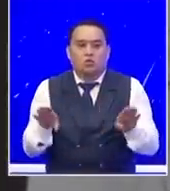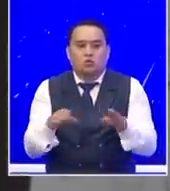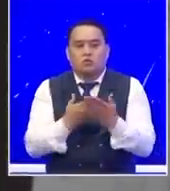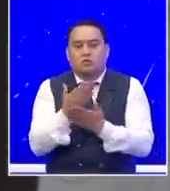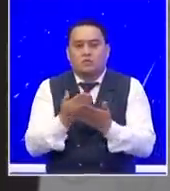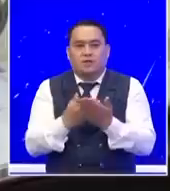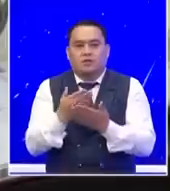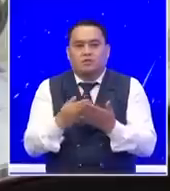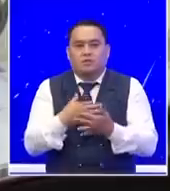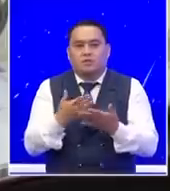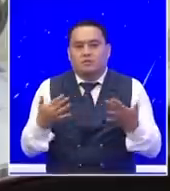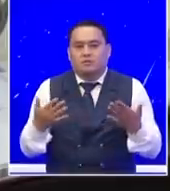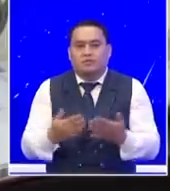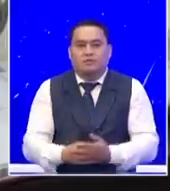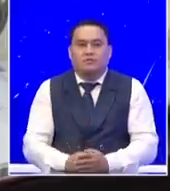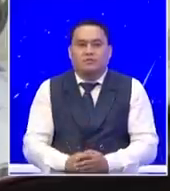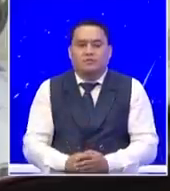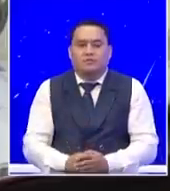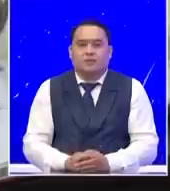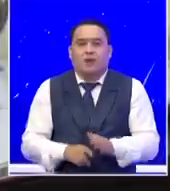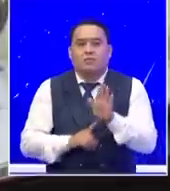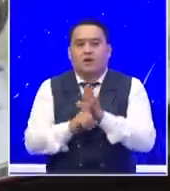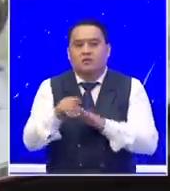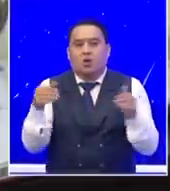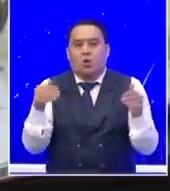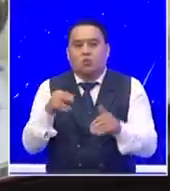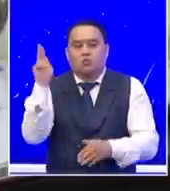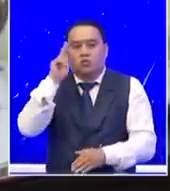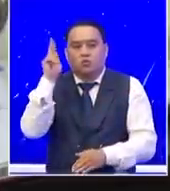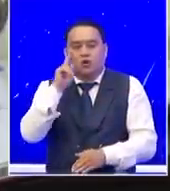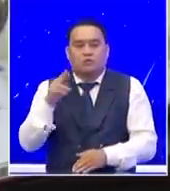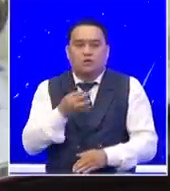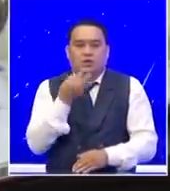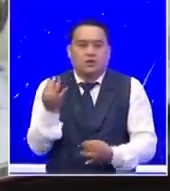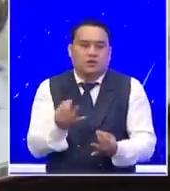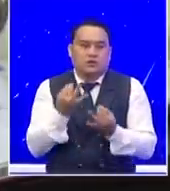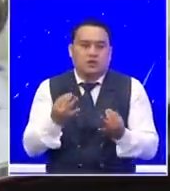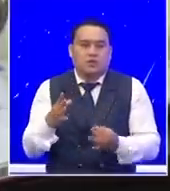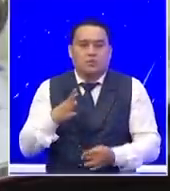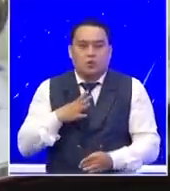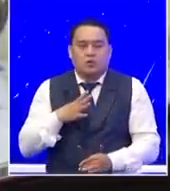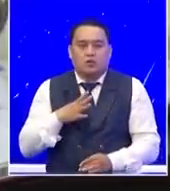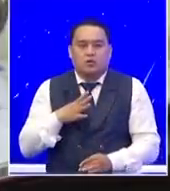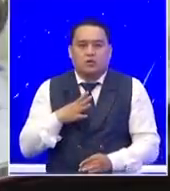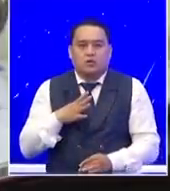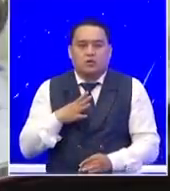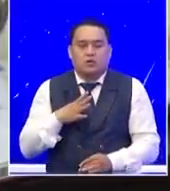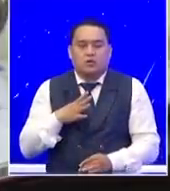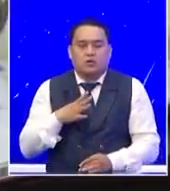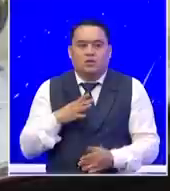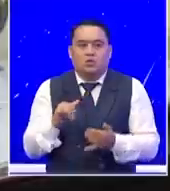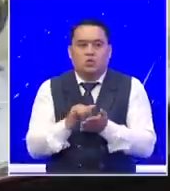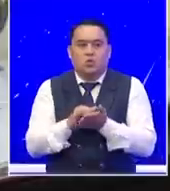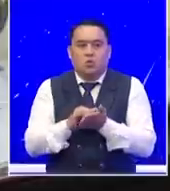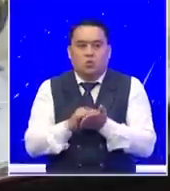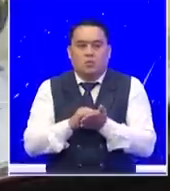шимайлап салады. Ең басында колледжде оқып жүргенде қызыққан. сурет салуды қызыққанда на YouTube деген